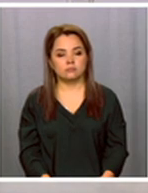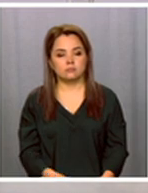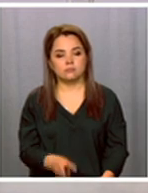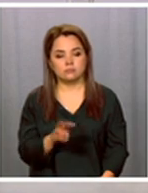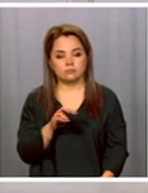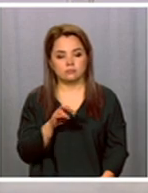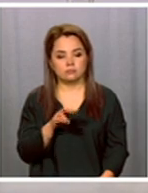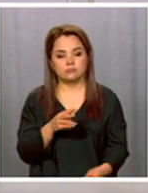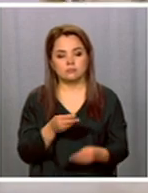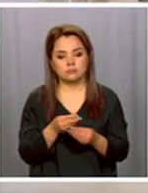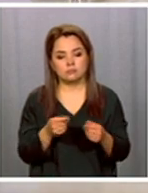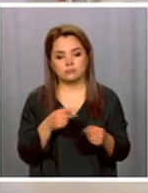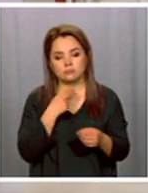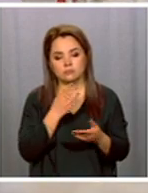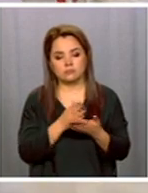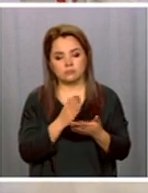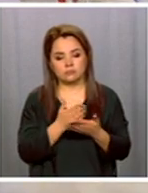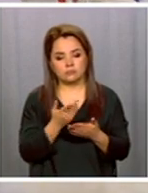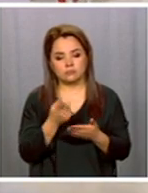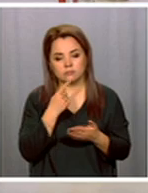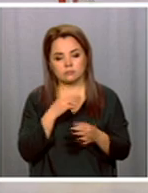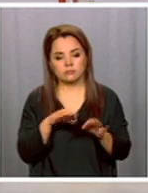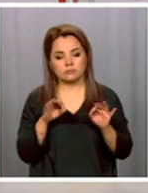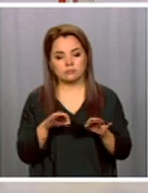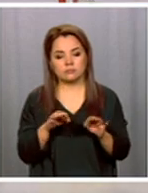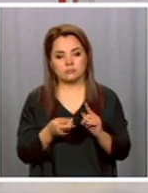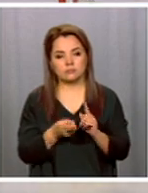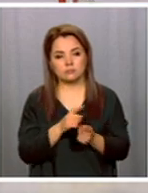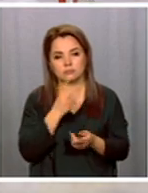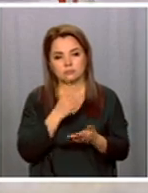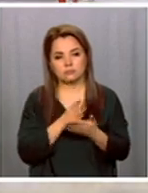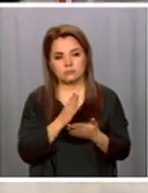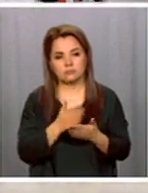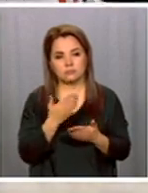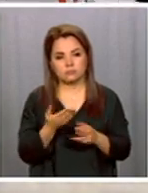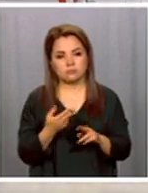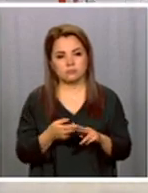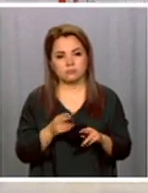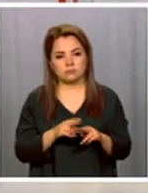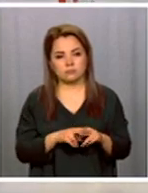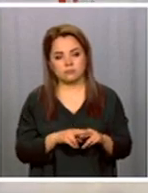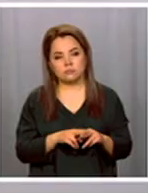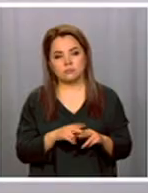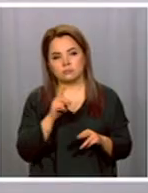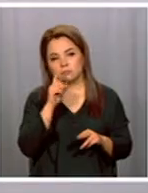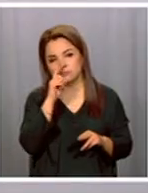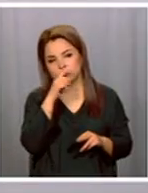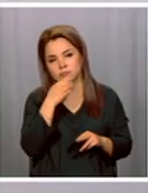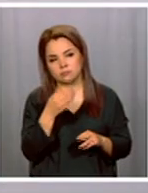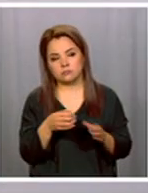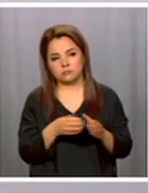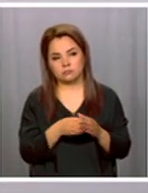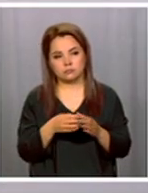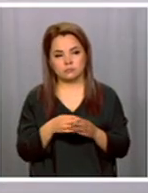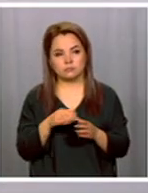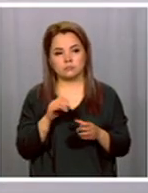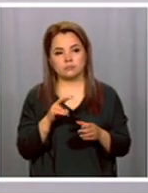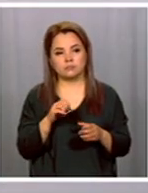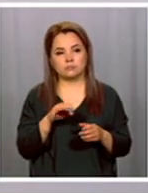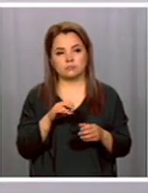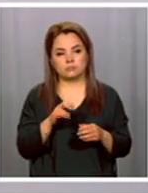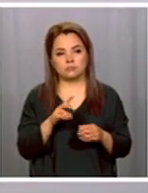Метилоранж ертіндісінің қызыл түске өзгергендігін байқауға болады. Яғни, қышқылдар фенолфталейннің